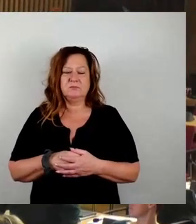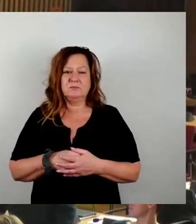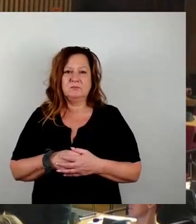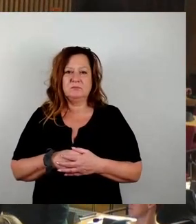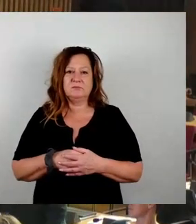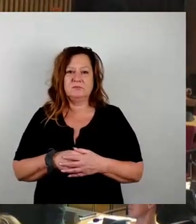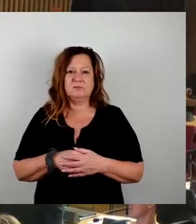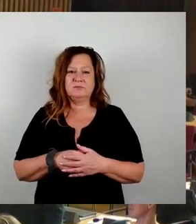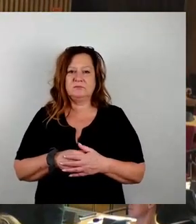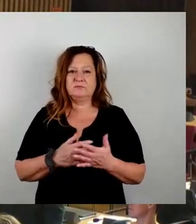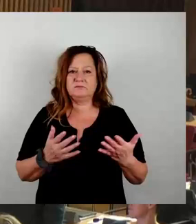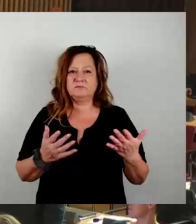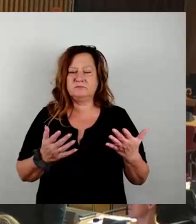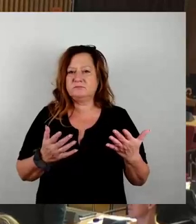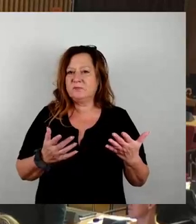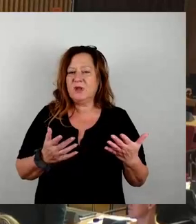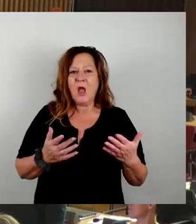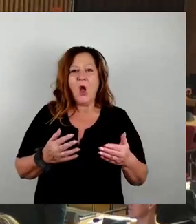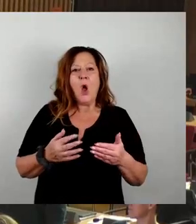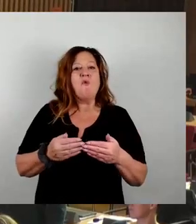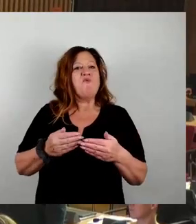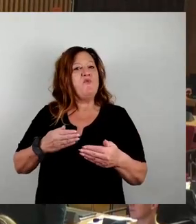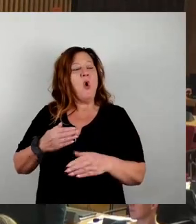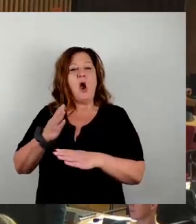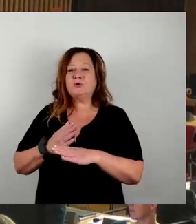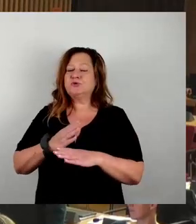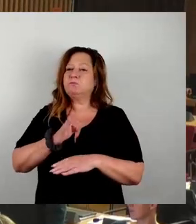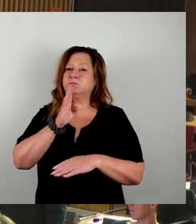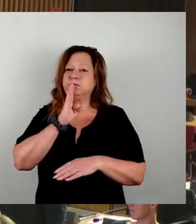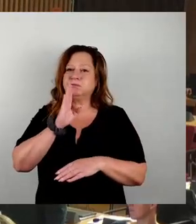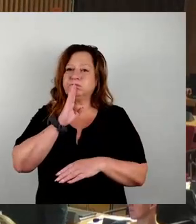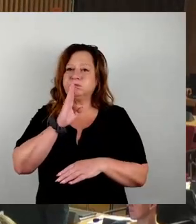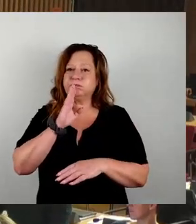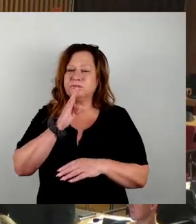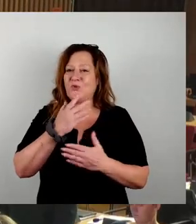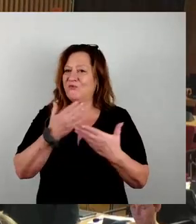Viele von den Vorrednern, die hier gesprochen haben, sitzen im Aufsichtsrat der DVB.